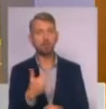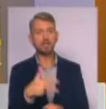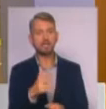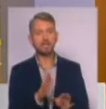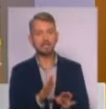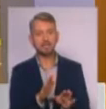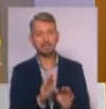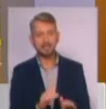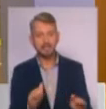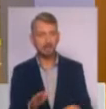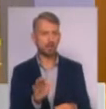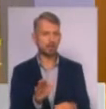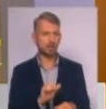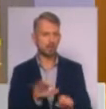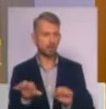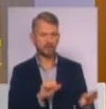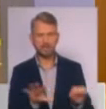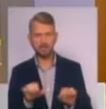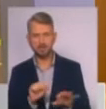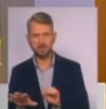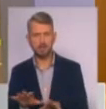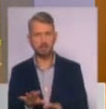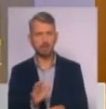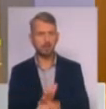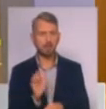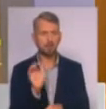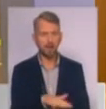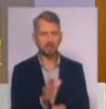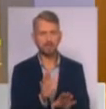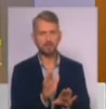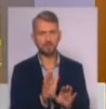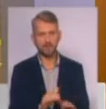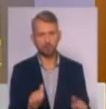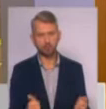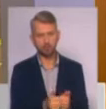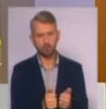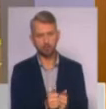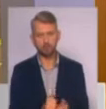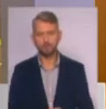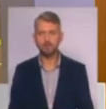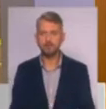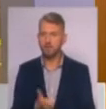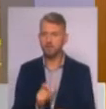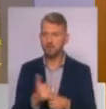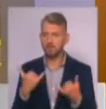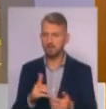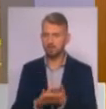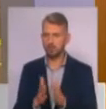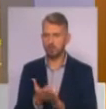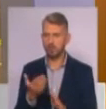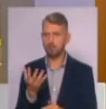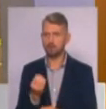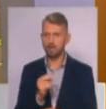вони розділені, направлені в садочки поруч. От дуже дивна ситуація, тому що от